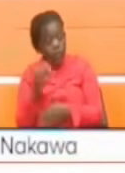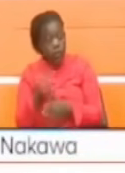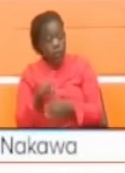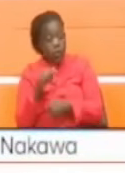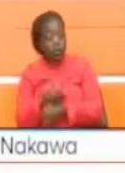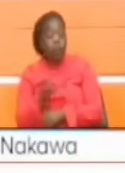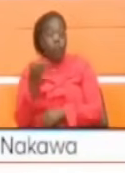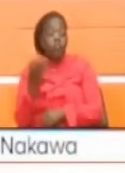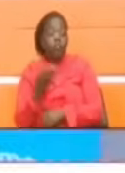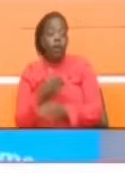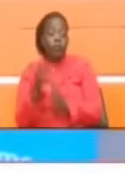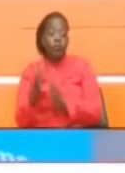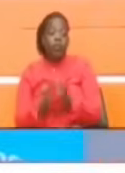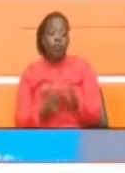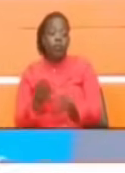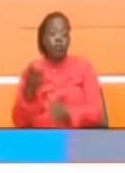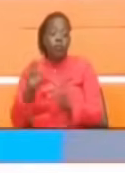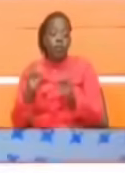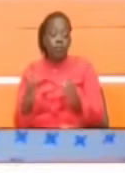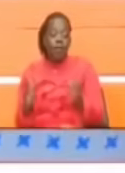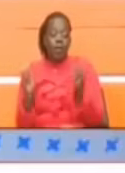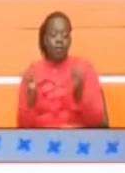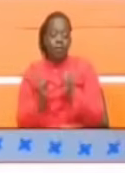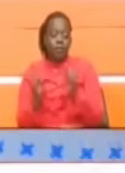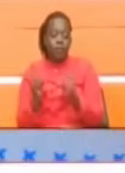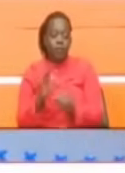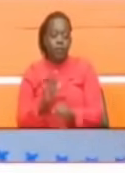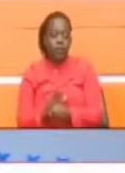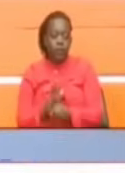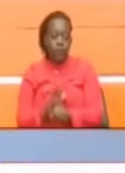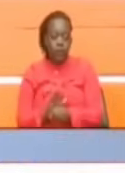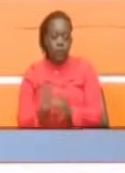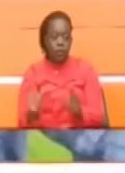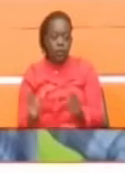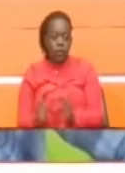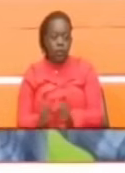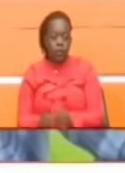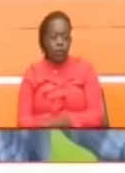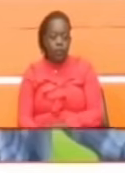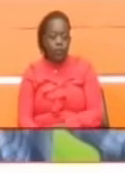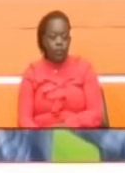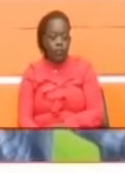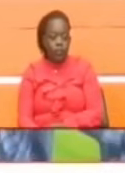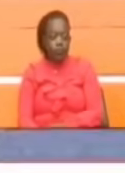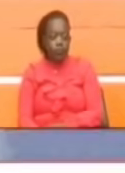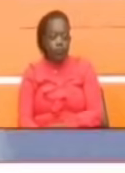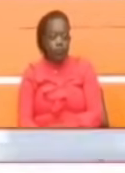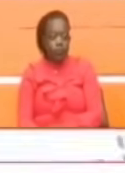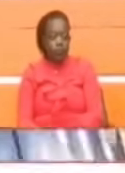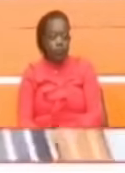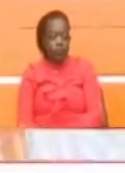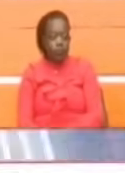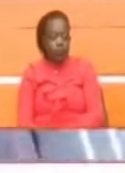namaza amayonjo endwade zija kuyitirira. David Tamale ya kusakide gweno kulabu kide TV.